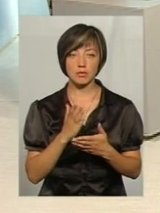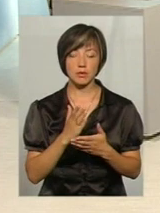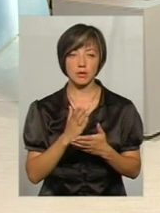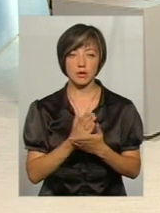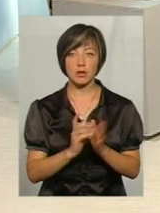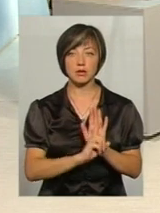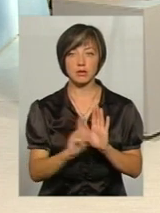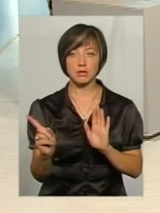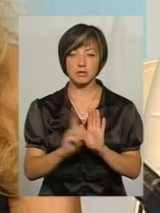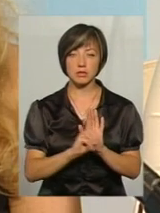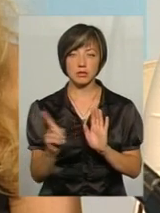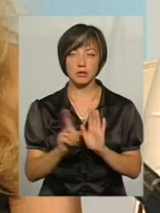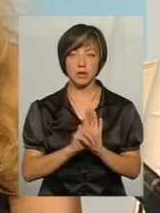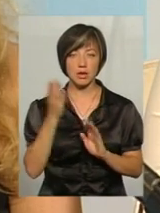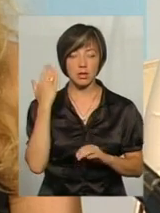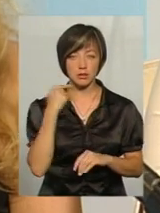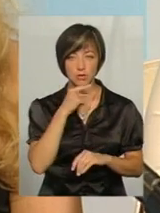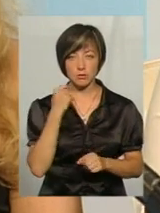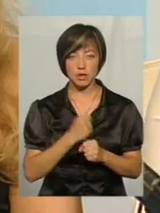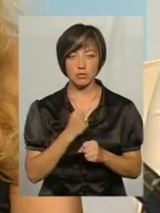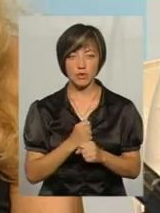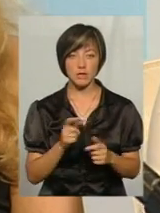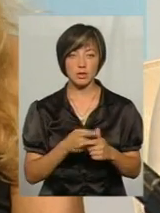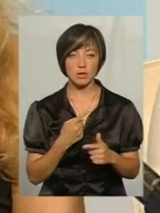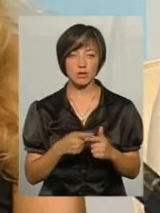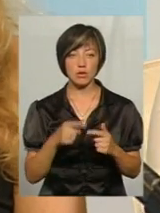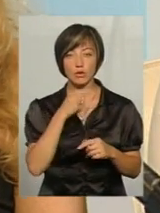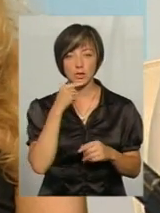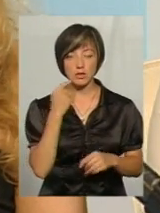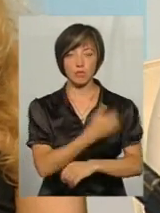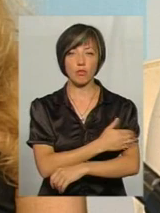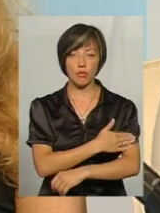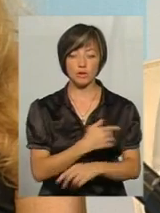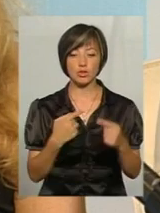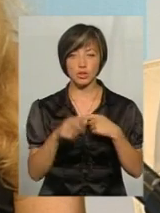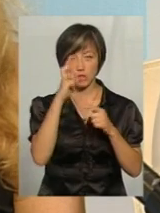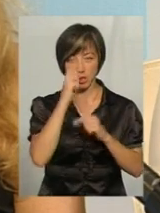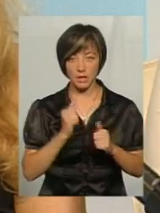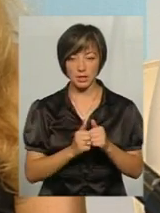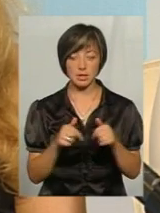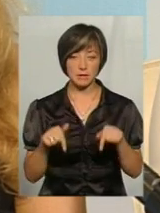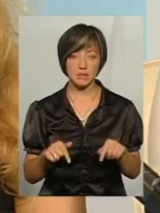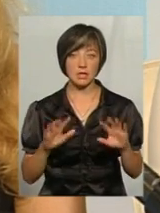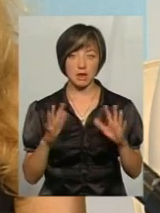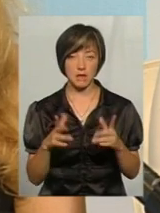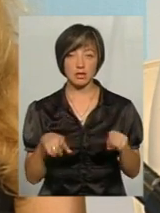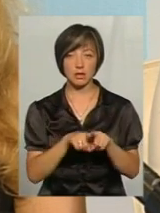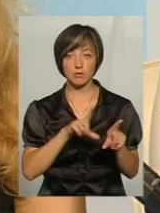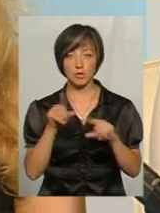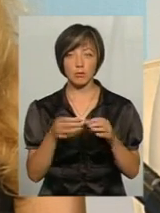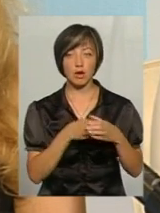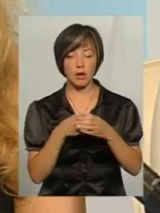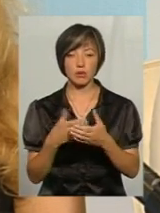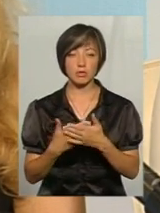люди раніше їздили в Росію працювати, або в Росію, Польщу, інші країни, і в цей раз також поїхали бригадою